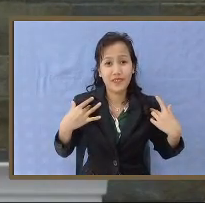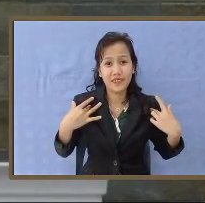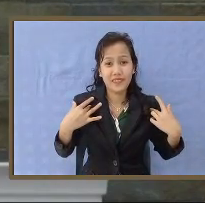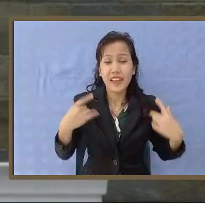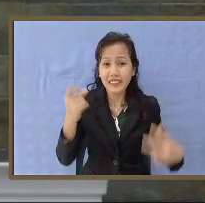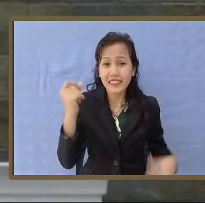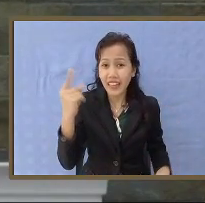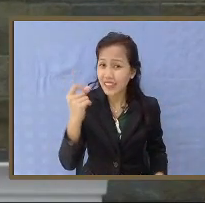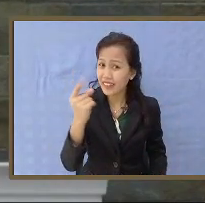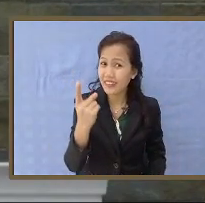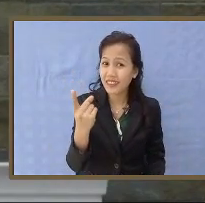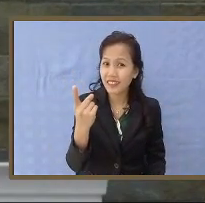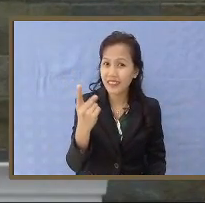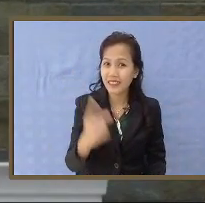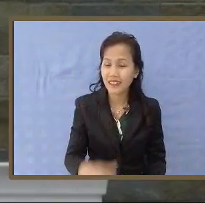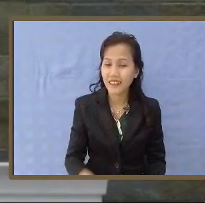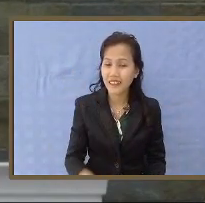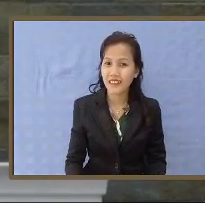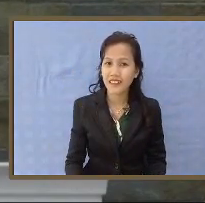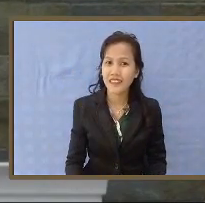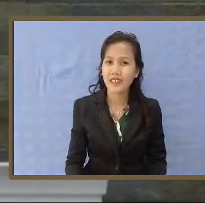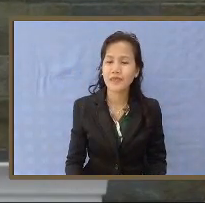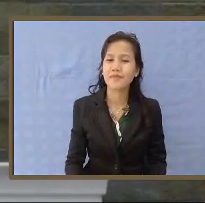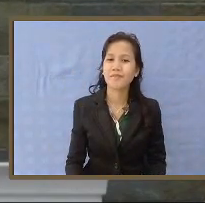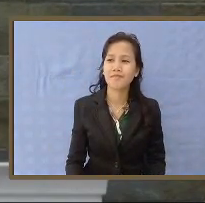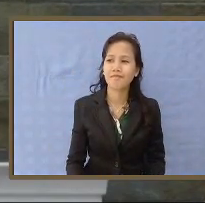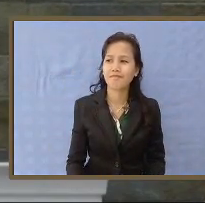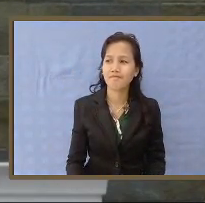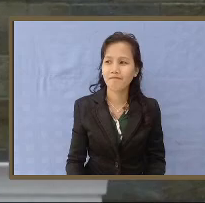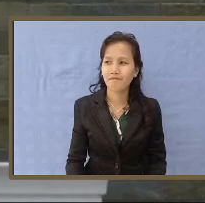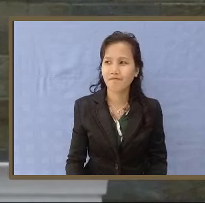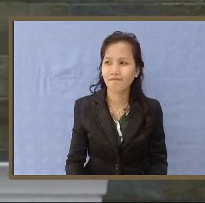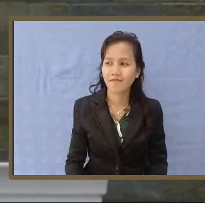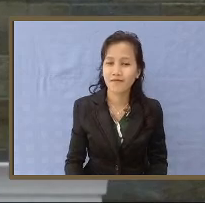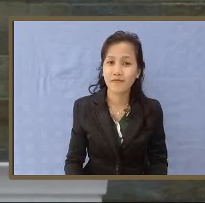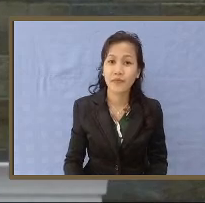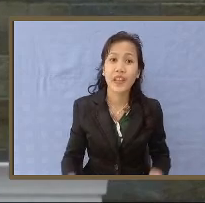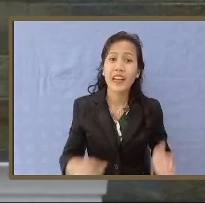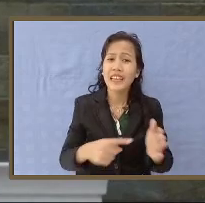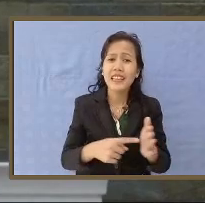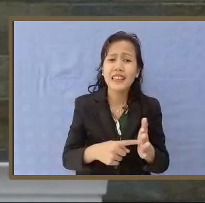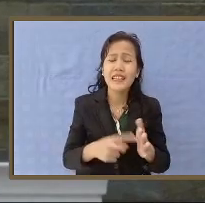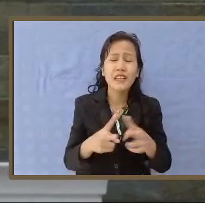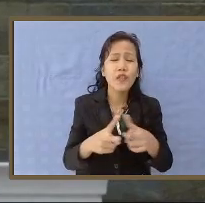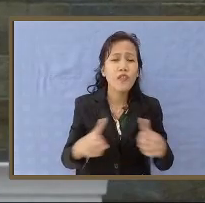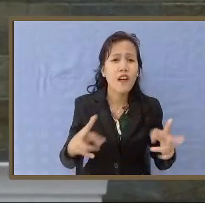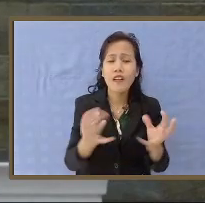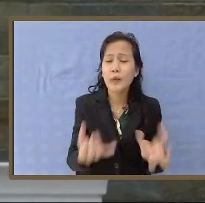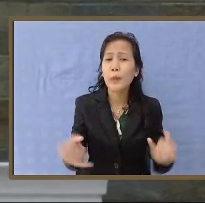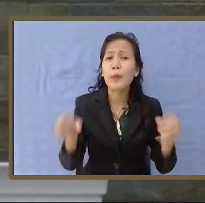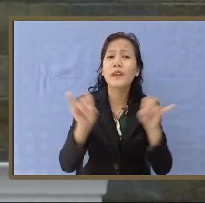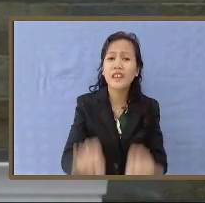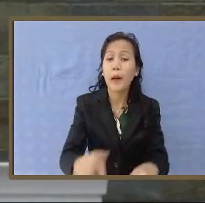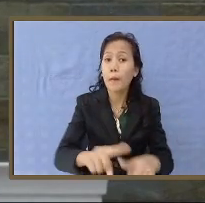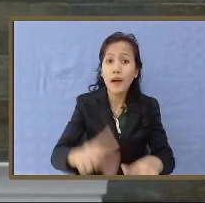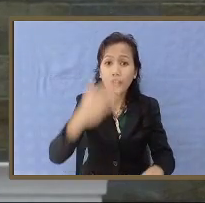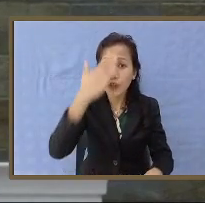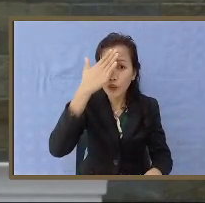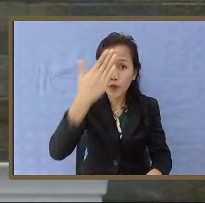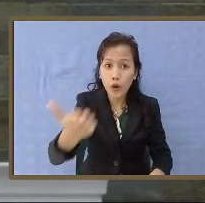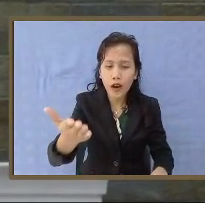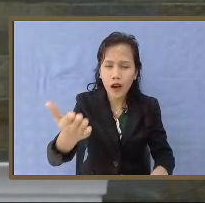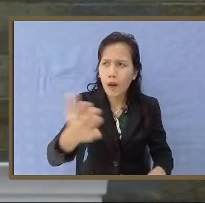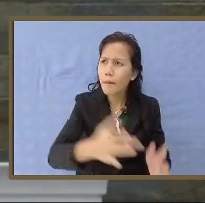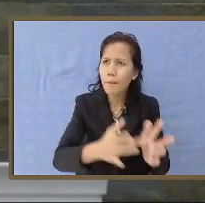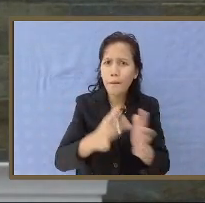Wala. You understand that? This is very important, mga kapatid. But you know what? The Bible is very